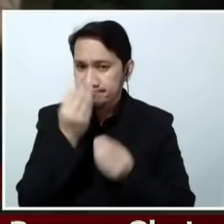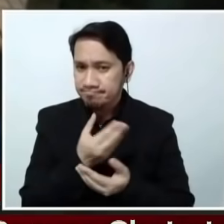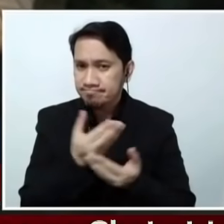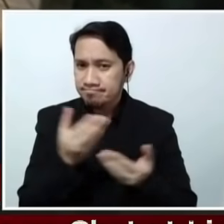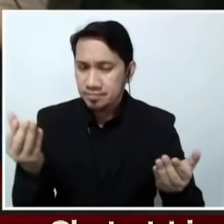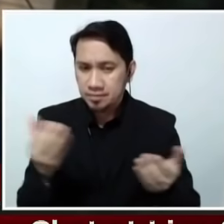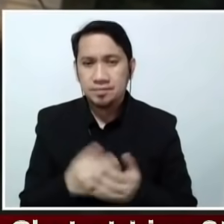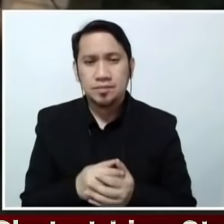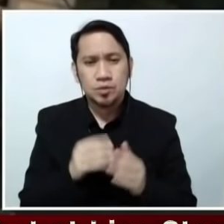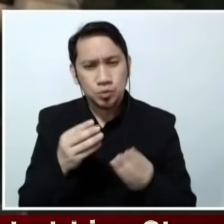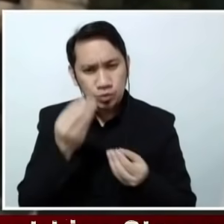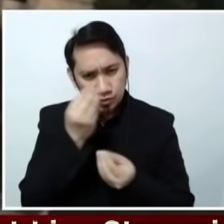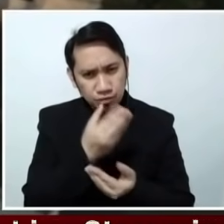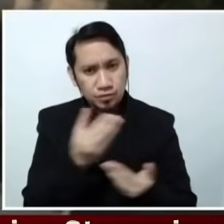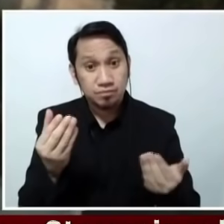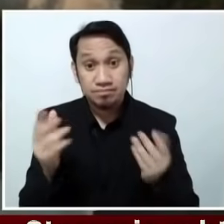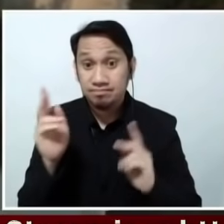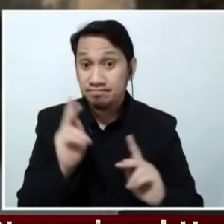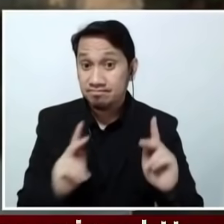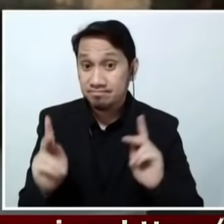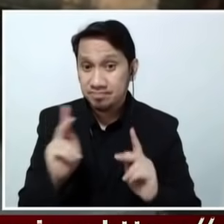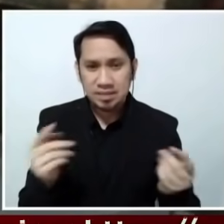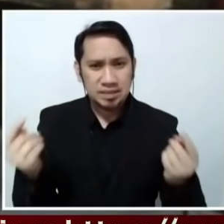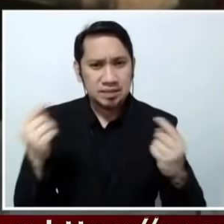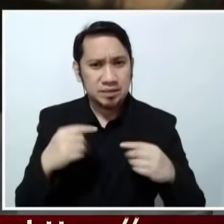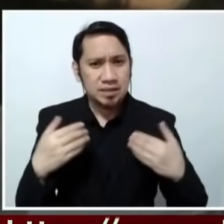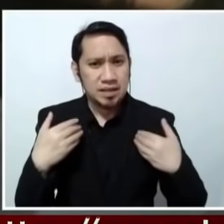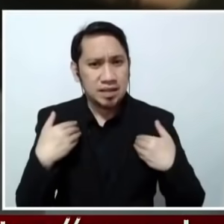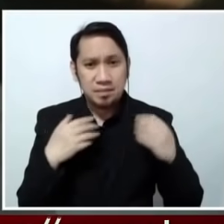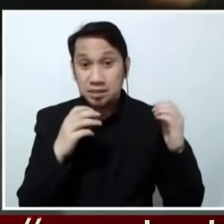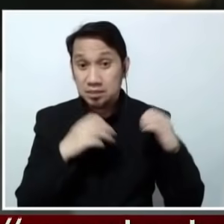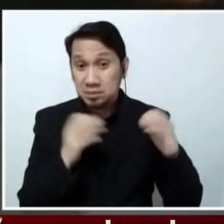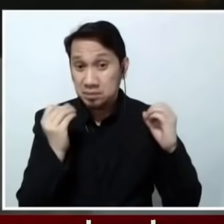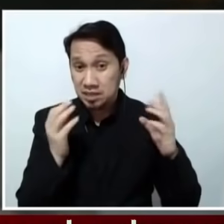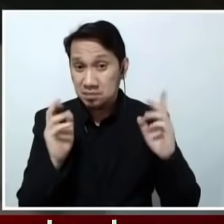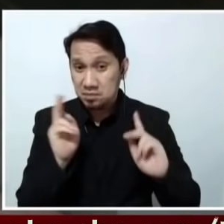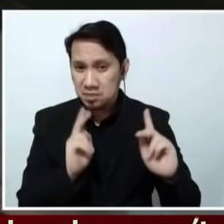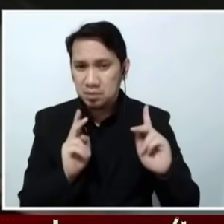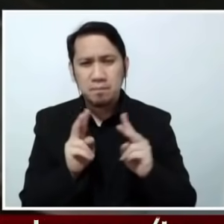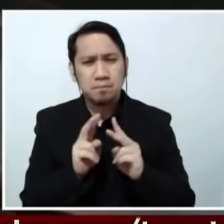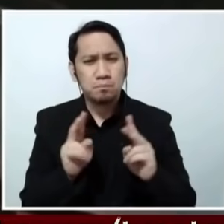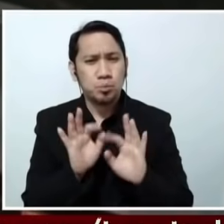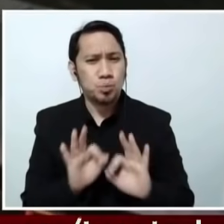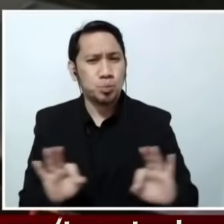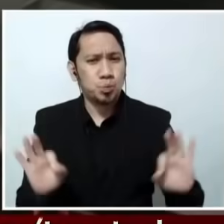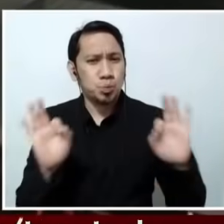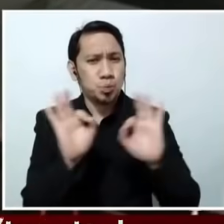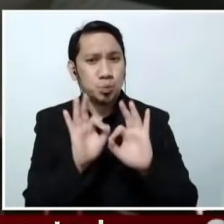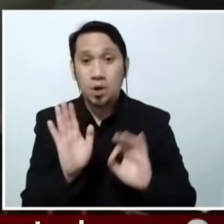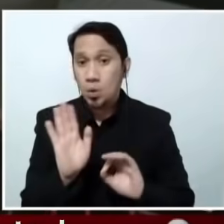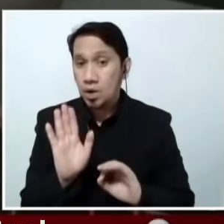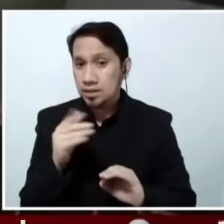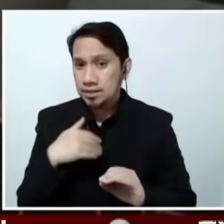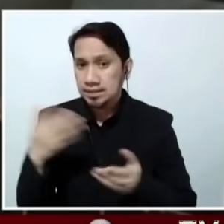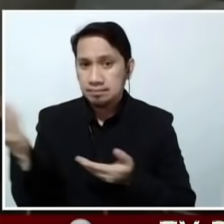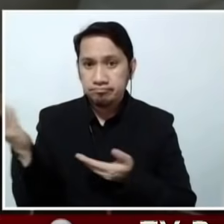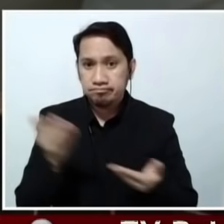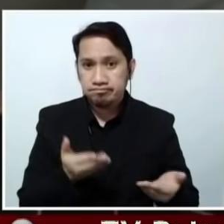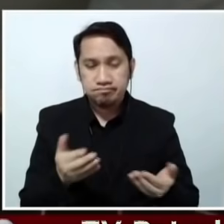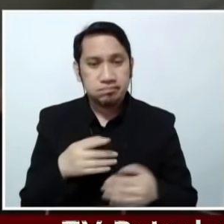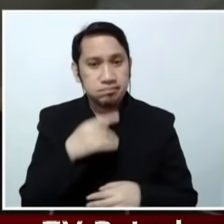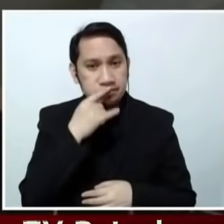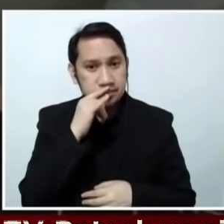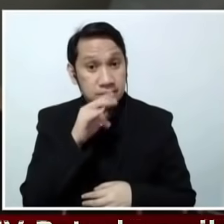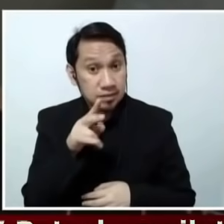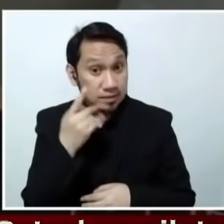Henry, paalala lang sa mga pupunta dito dahil in-expect nga malaking crowd. Unang-una, napaka-importante Henry, huwag na kayo magdala ng bata. Kung kanina sa report narinig